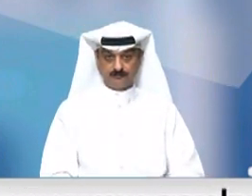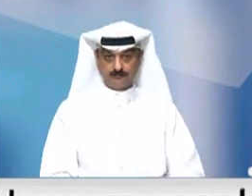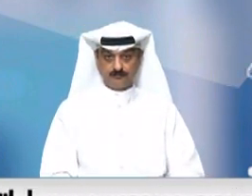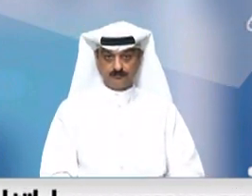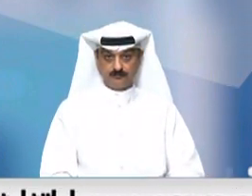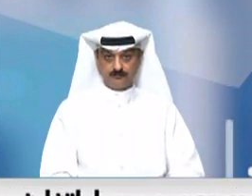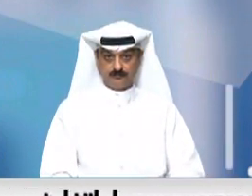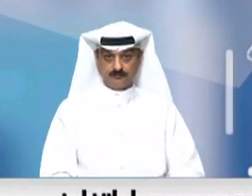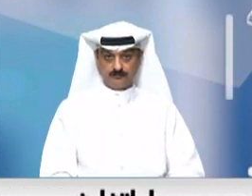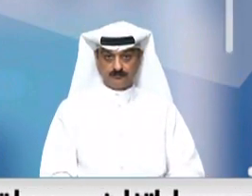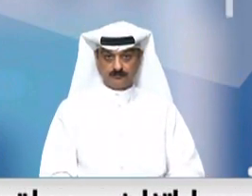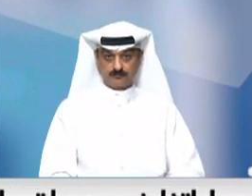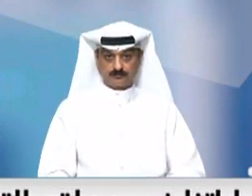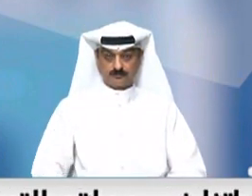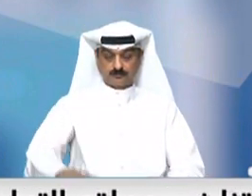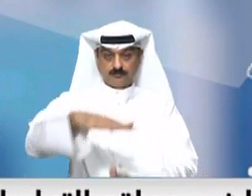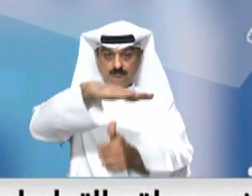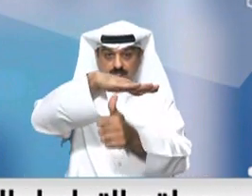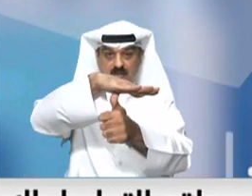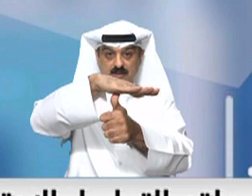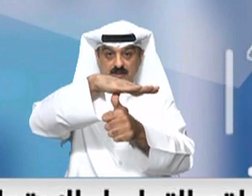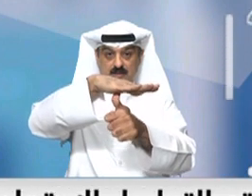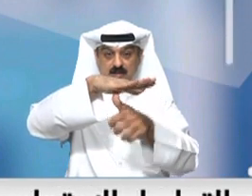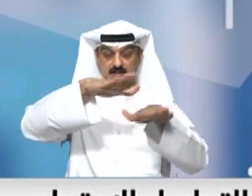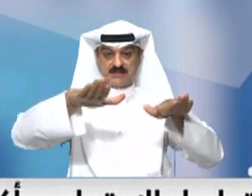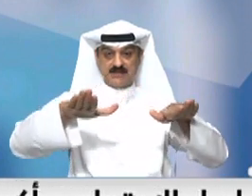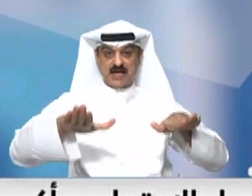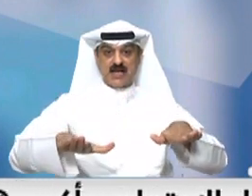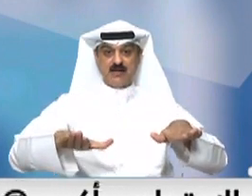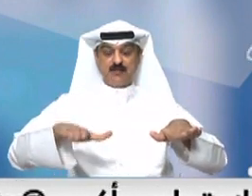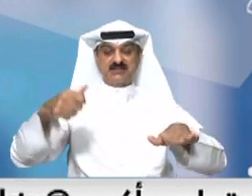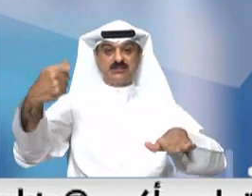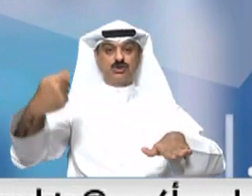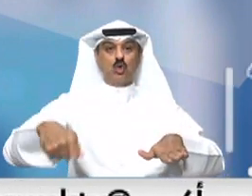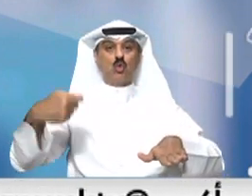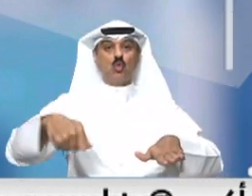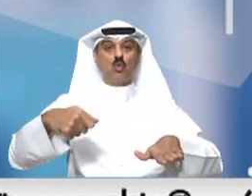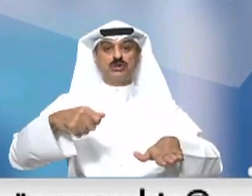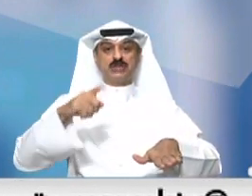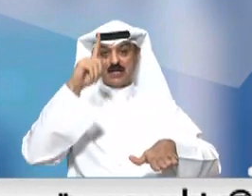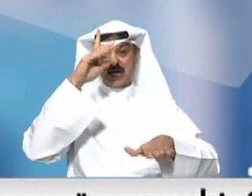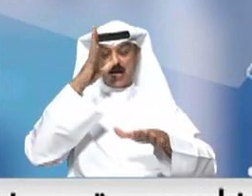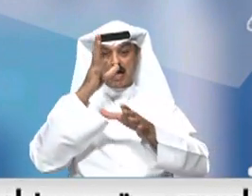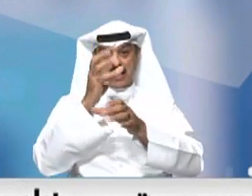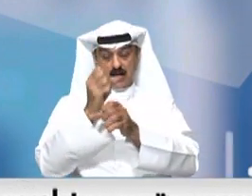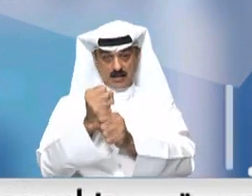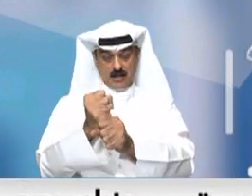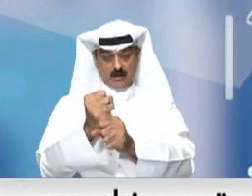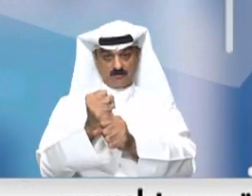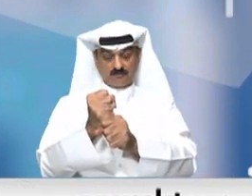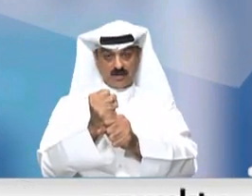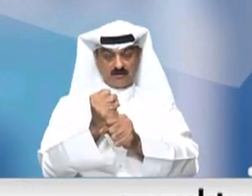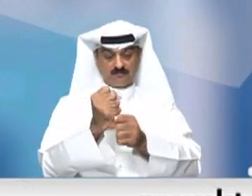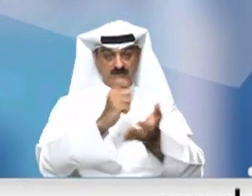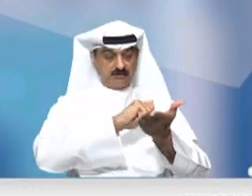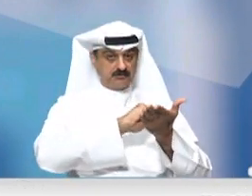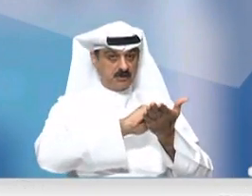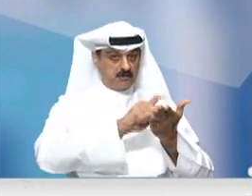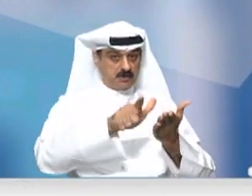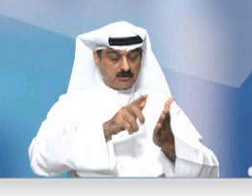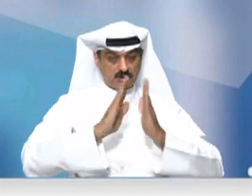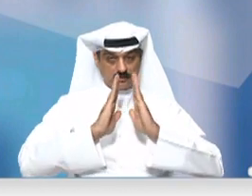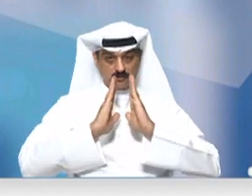والنماء كما بعث سمو الشيخ احمد عبد الله الاحمد الصباح رئيس مجلس الوزراء حفظه الله